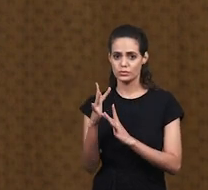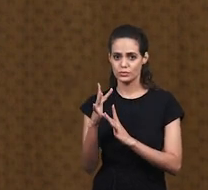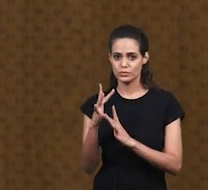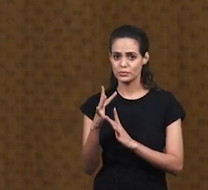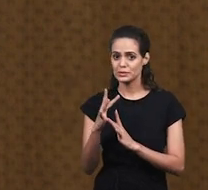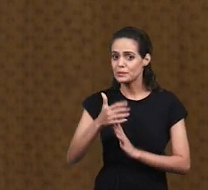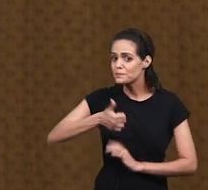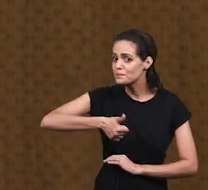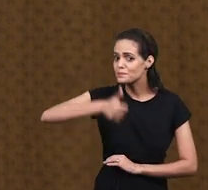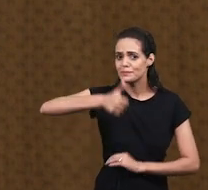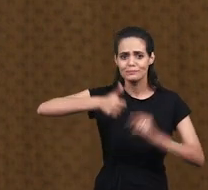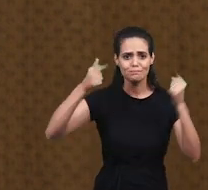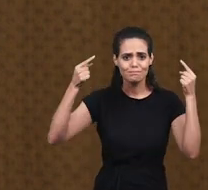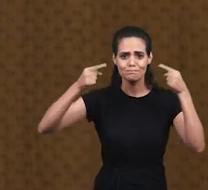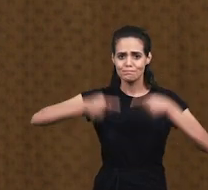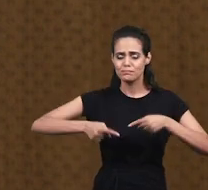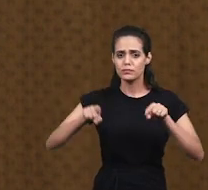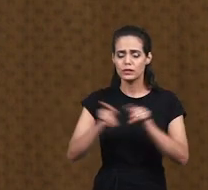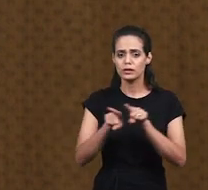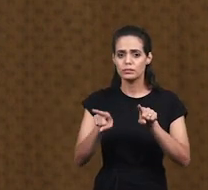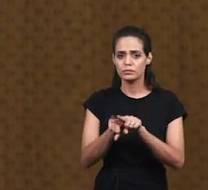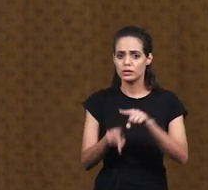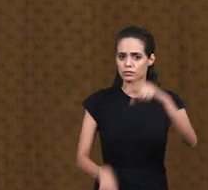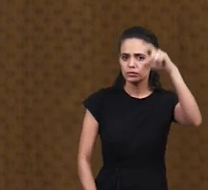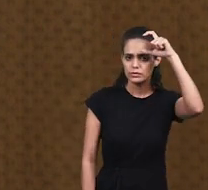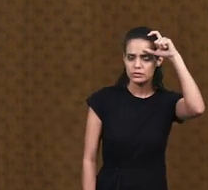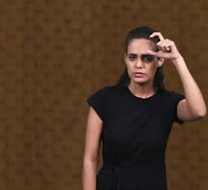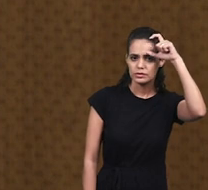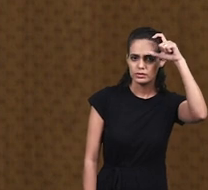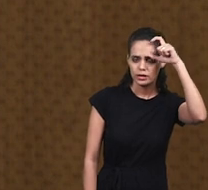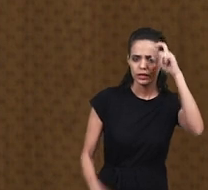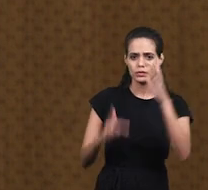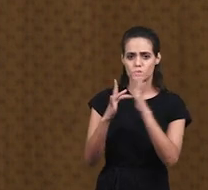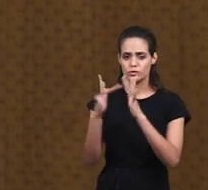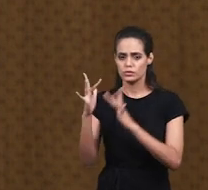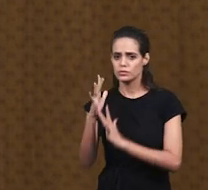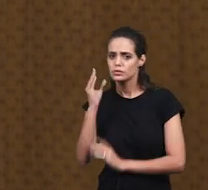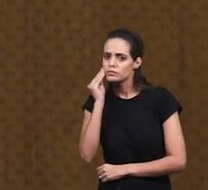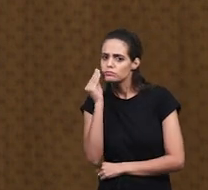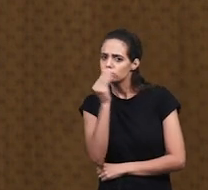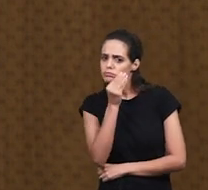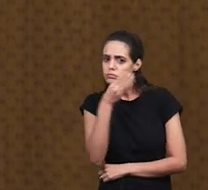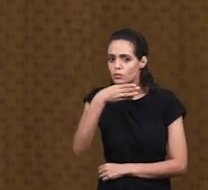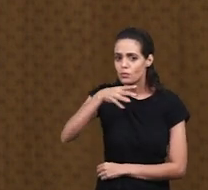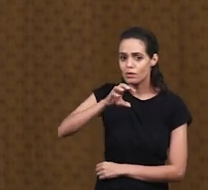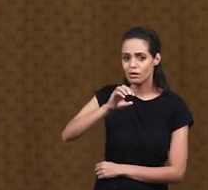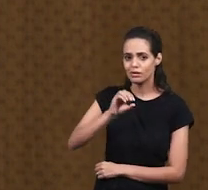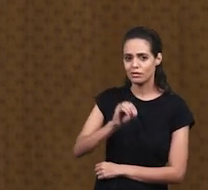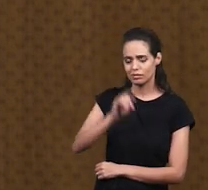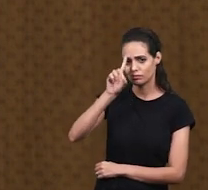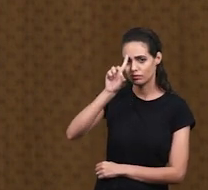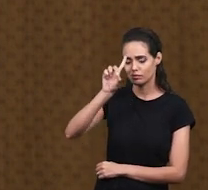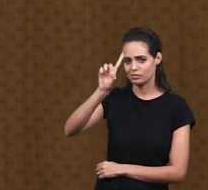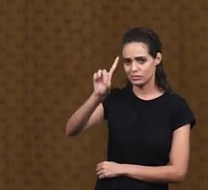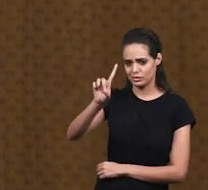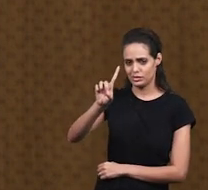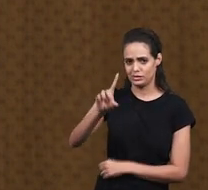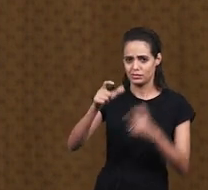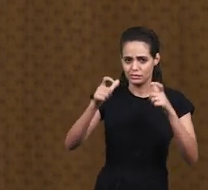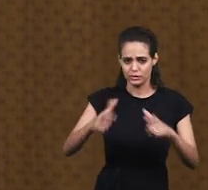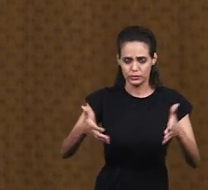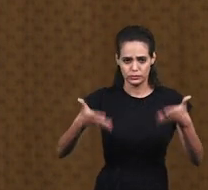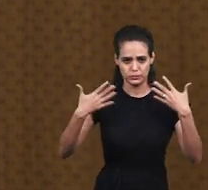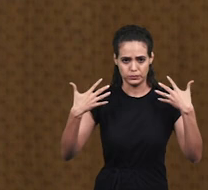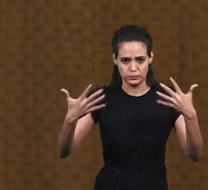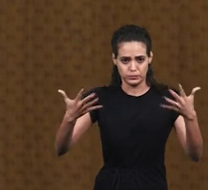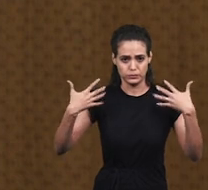l'adversaire. Après 40 jours de jeûne dans le désert, C'est le type de son